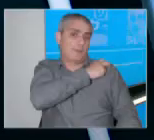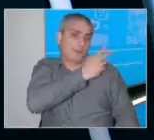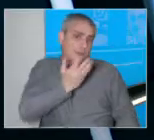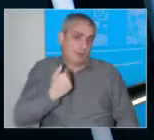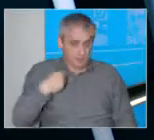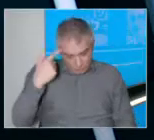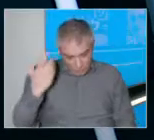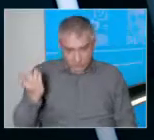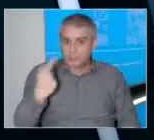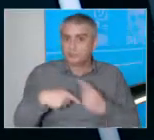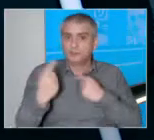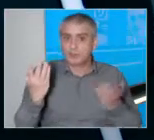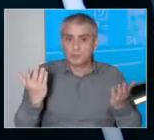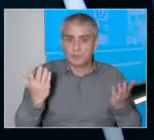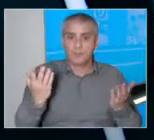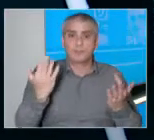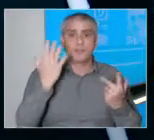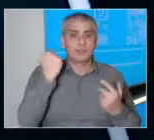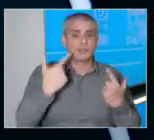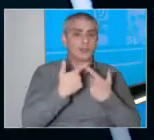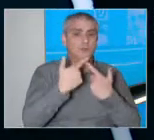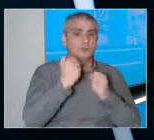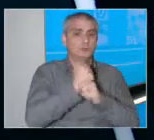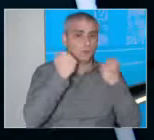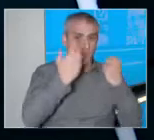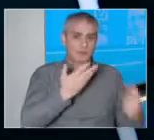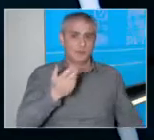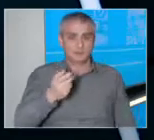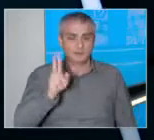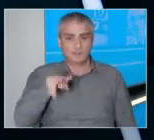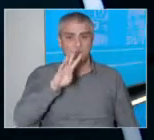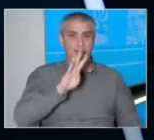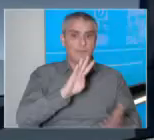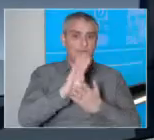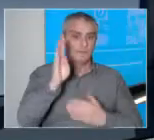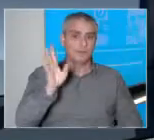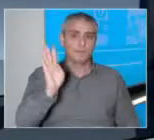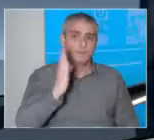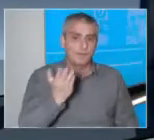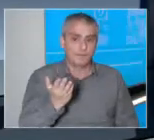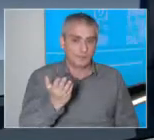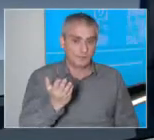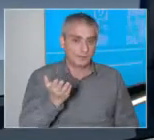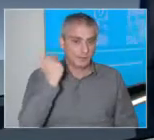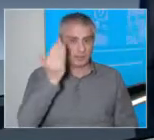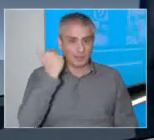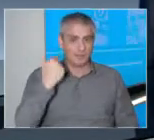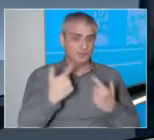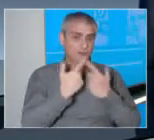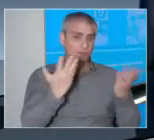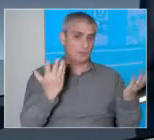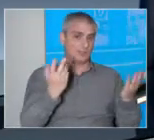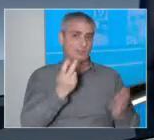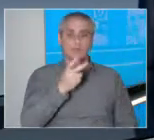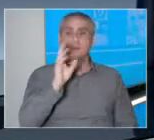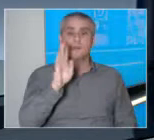יודע, בדקו, אומרים את זה. מתי היה צוק איתן? בזמן צוק איתן, אנחנו כמעט עשור באירוע הזה. ביבי... אז זה היה עוד לפני צוק איתן, רמטכ"ל...